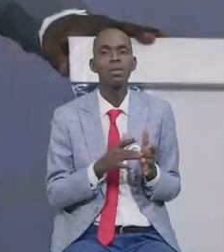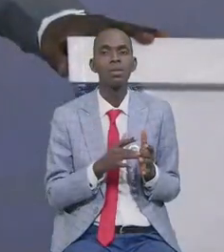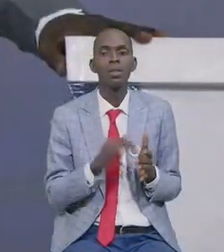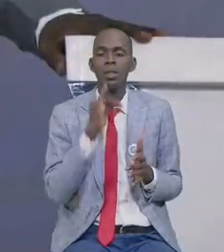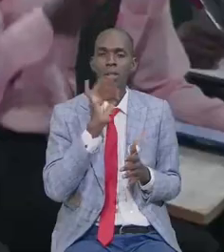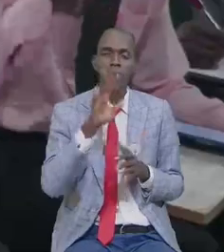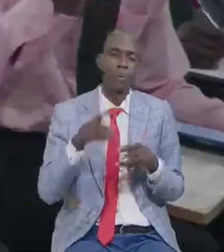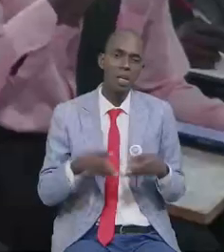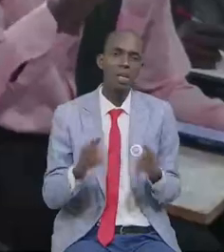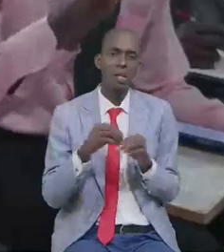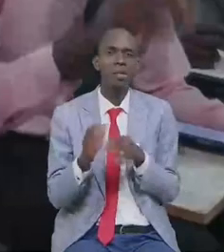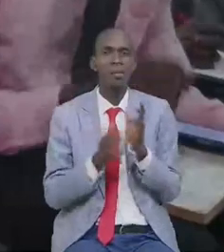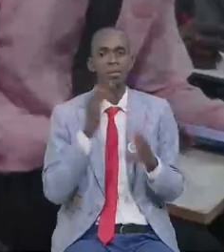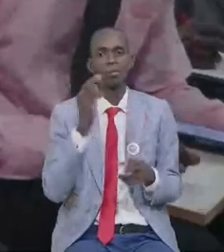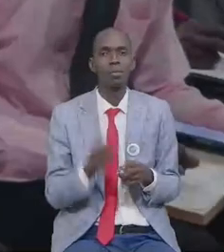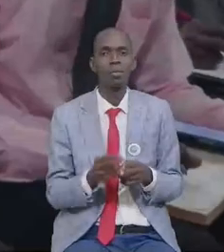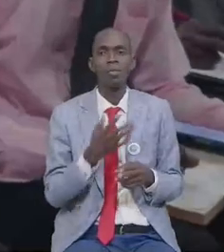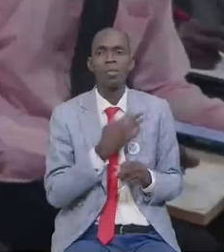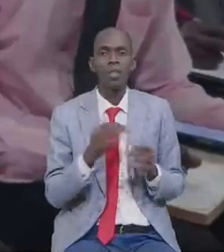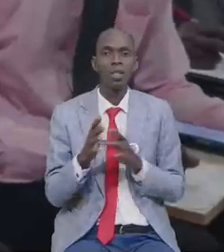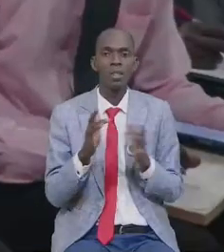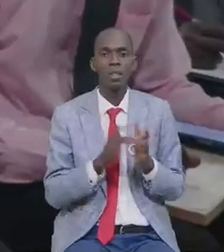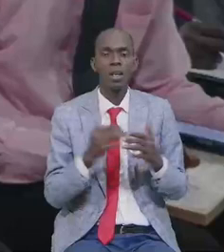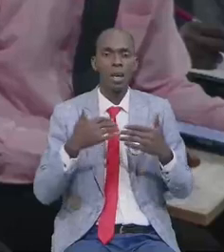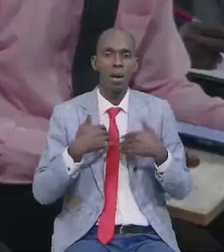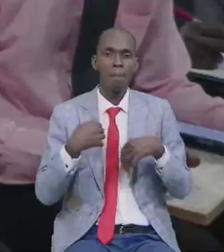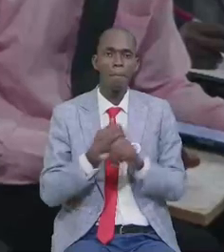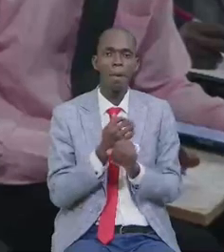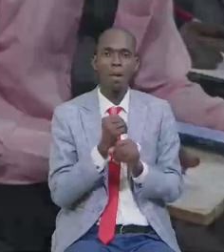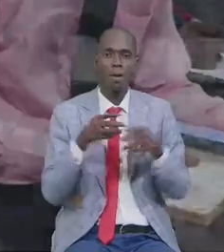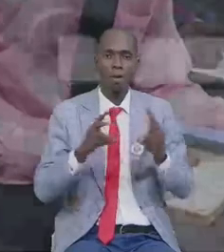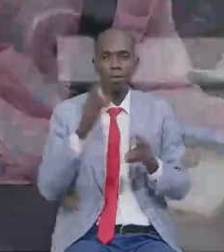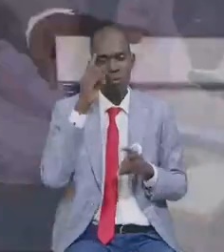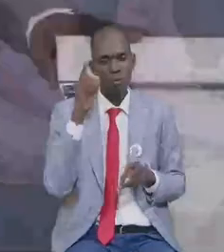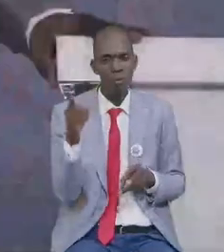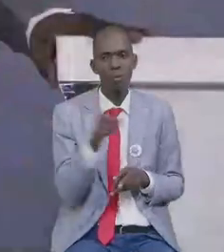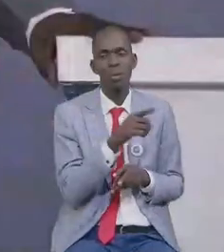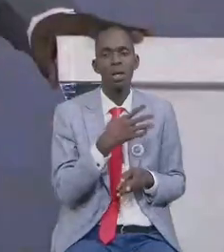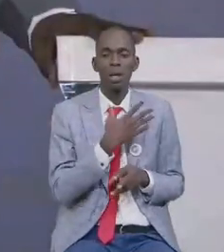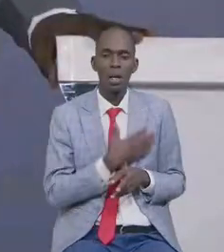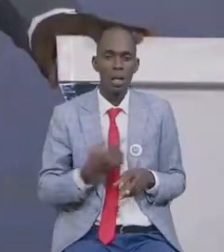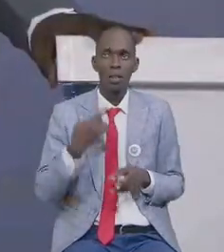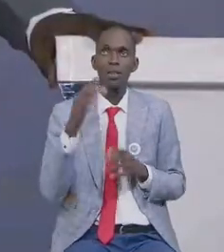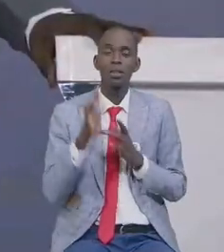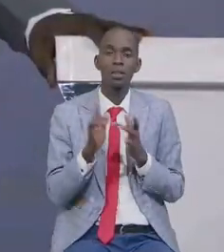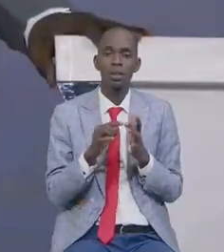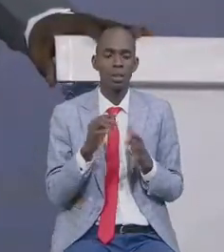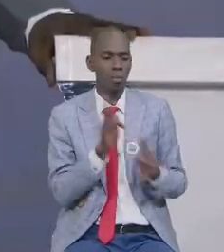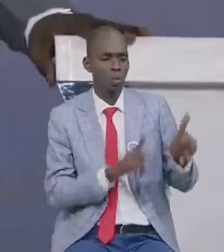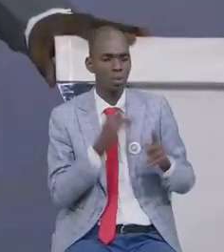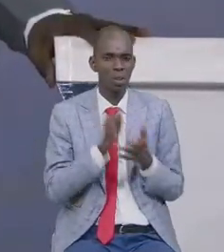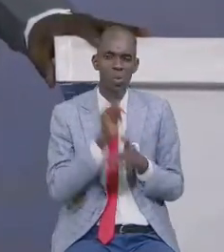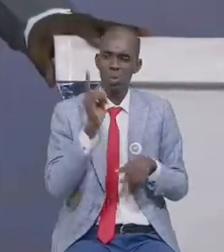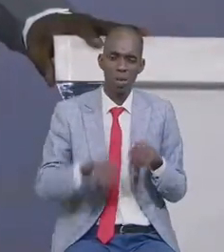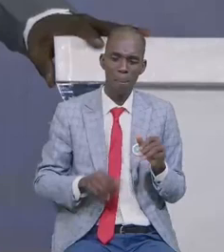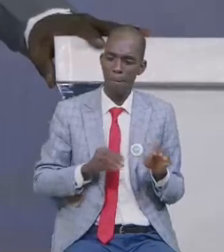Jésus est ton chemin. Et Jésus a tracé un chemin pour toi. Pour dire que tu ne vas pas passer